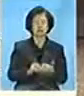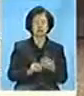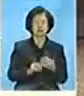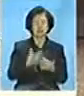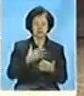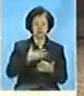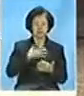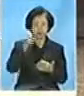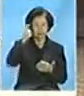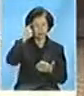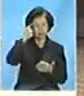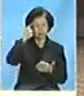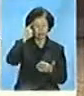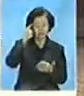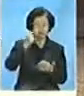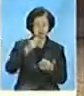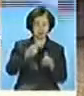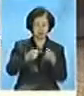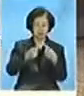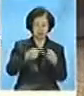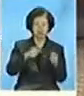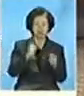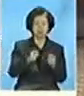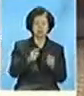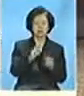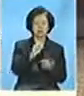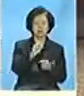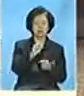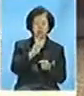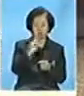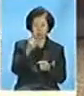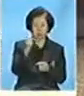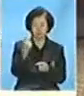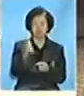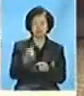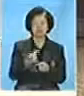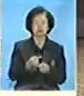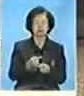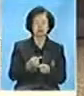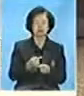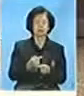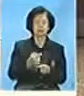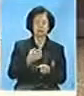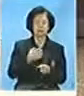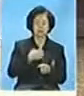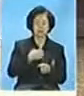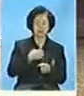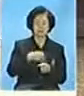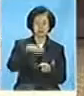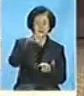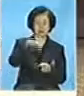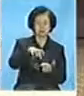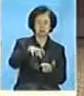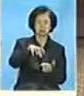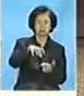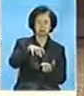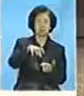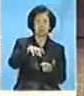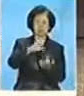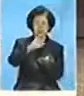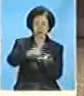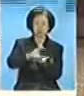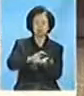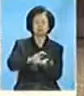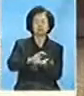ผมมีความคิดมาตั้งแต่เมื่อมาเป็นสมาชิกวุฒิสภาใหม่ๆก็คือว่าผมอยากตั้งกองทุนกองหนึ่ง